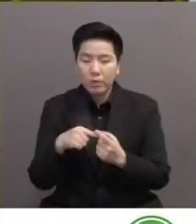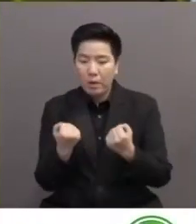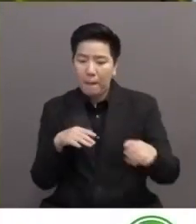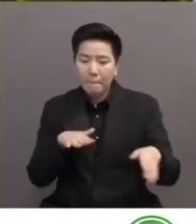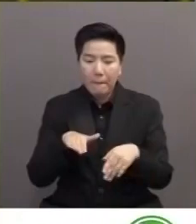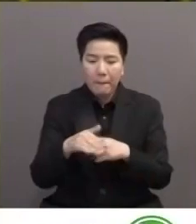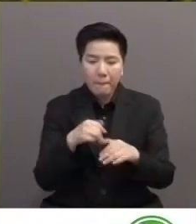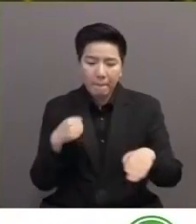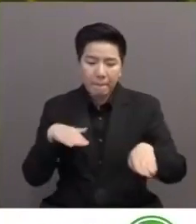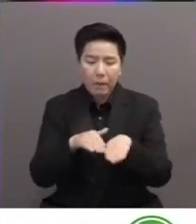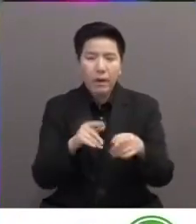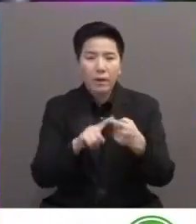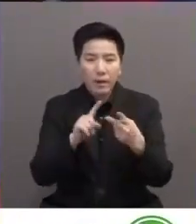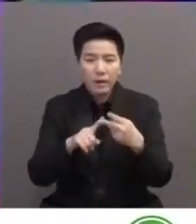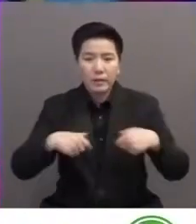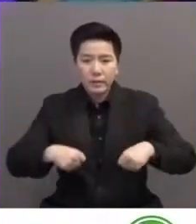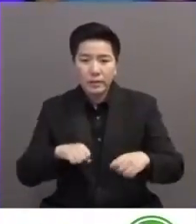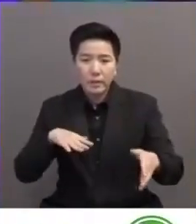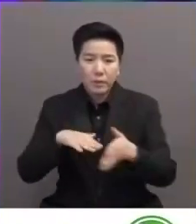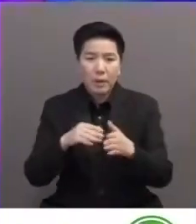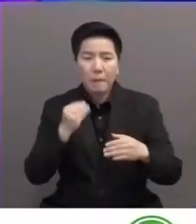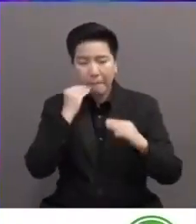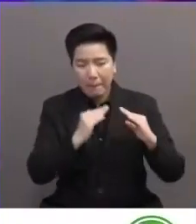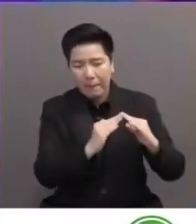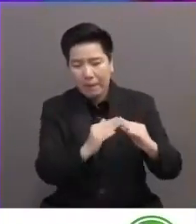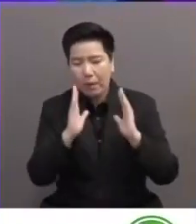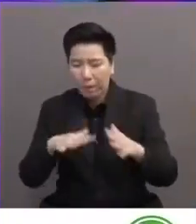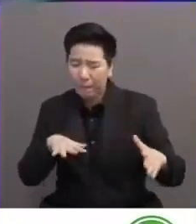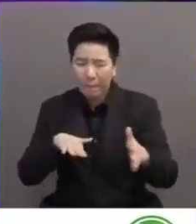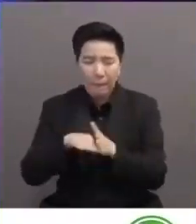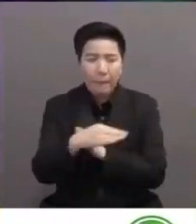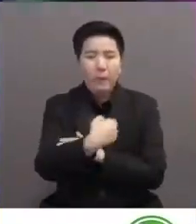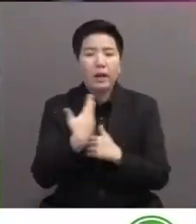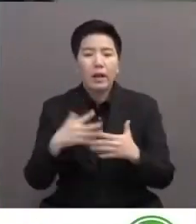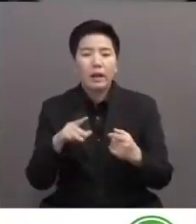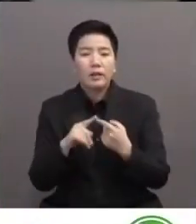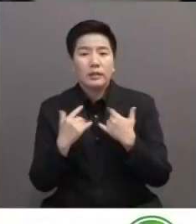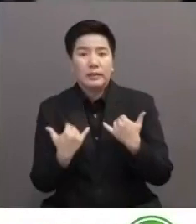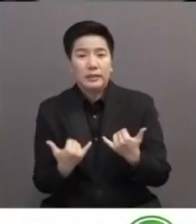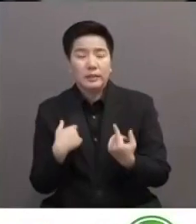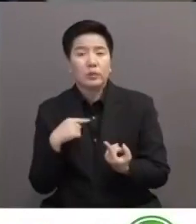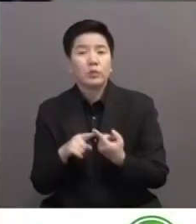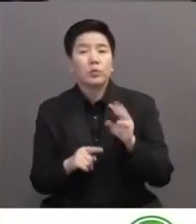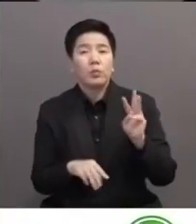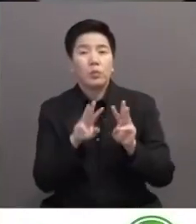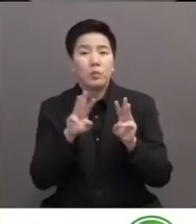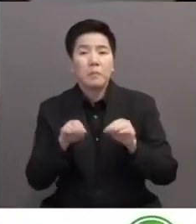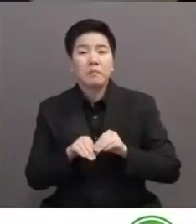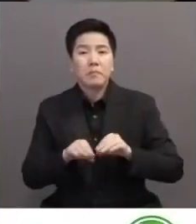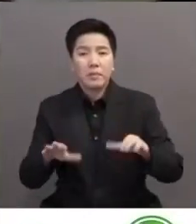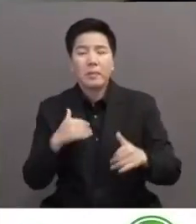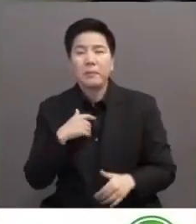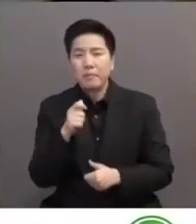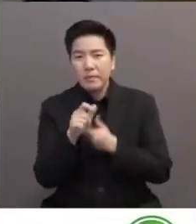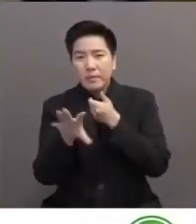รถยนต์รถจักรยานยนต์แล้วก็ชนกำแพงบ้านเรือนของชาวบ้านนะครับล่าสุดนะครับในโลกโซเชียลมีเดียมีการแชร์